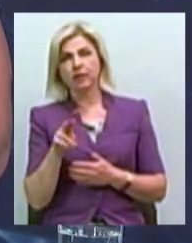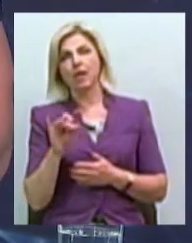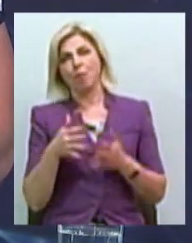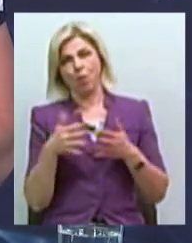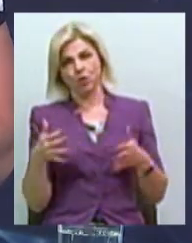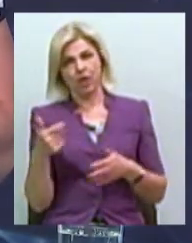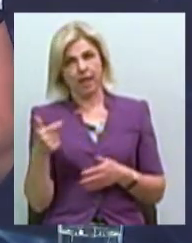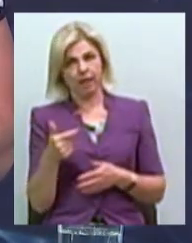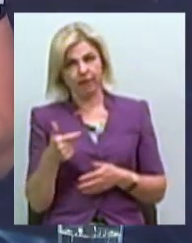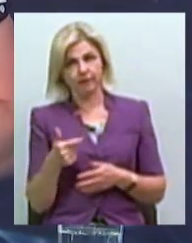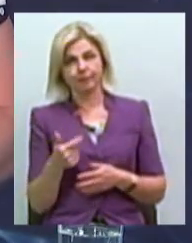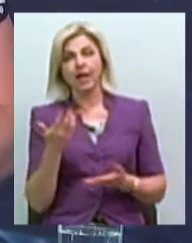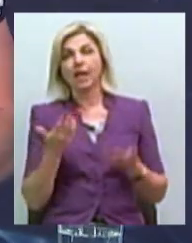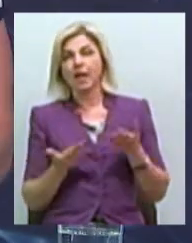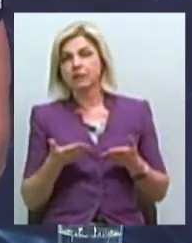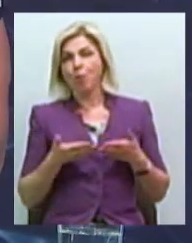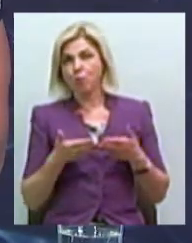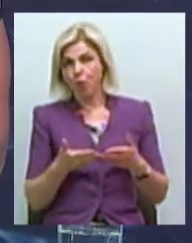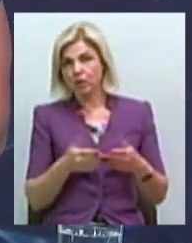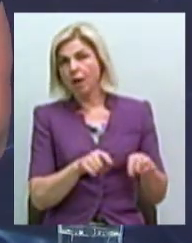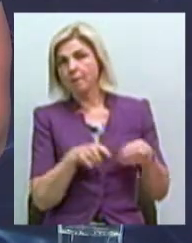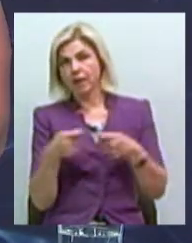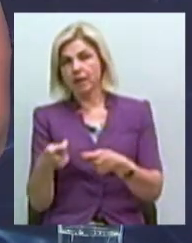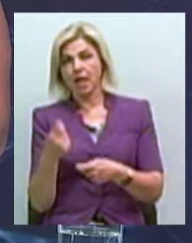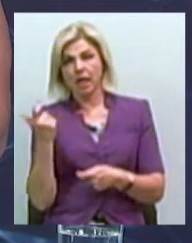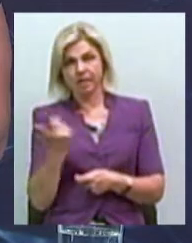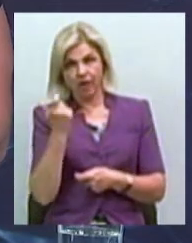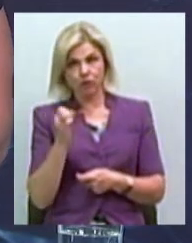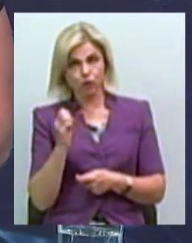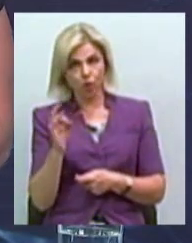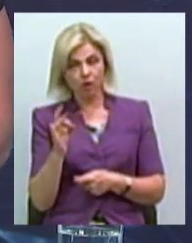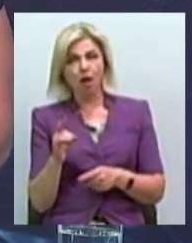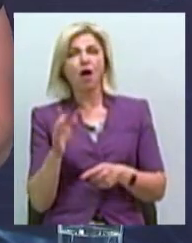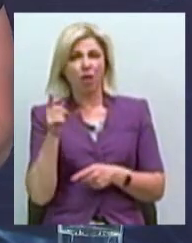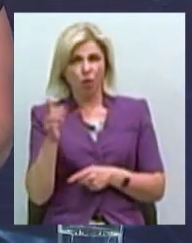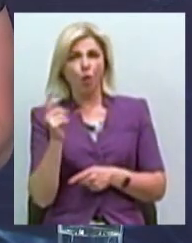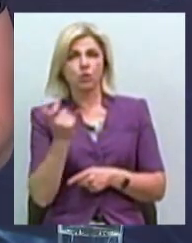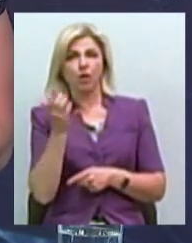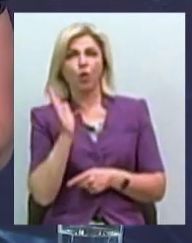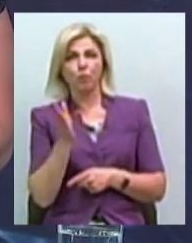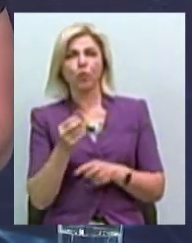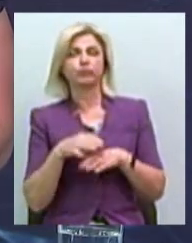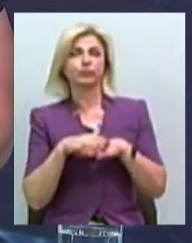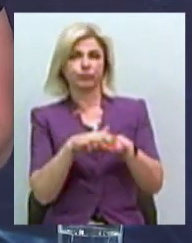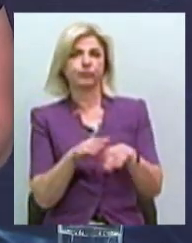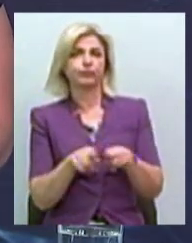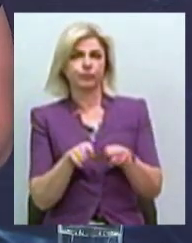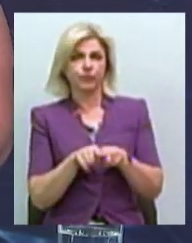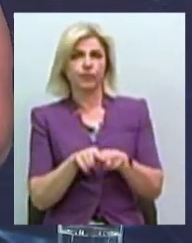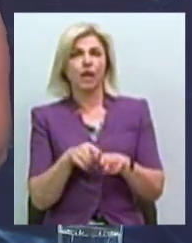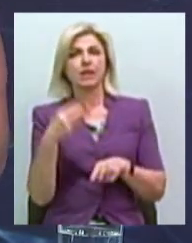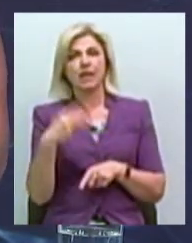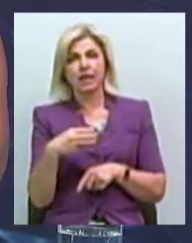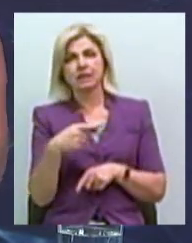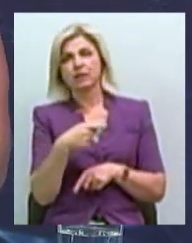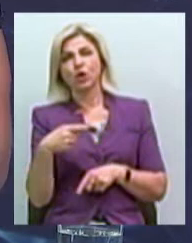Якщо порт передаться інвестору, інвестор буде так само відраховувати, там, мабуть, ПДФО, ці